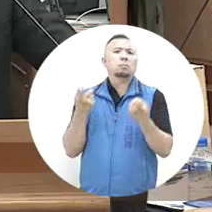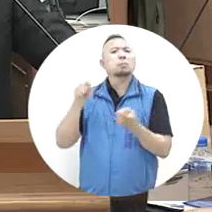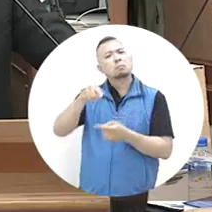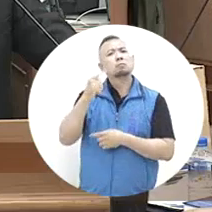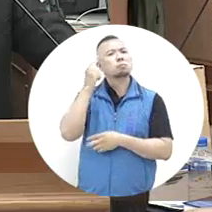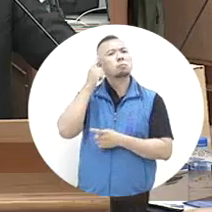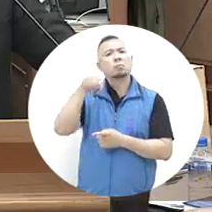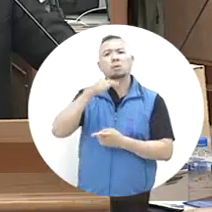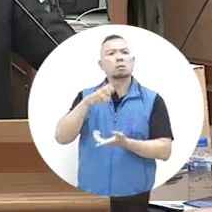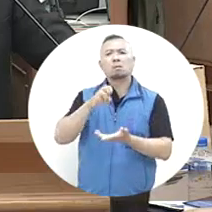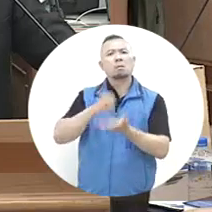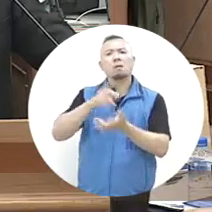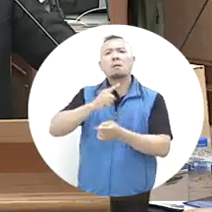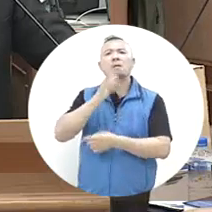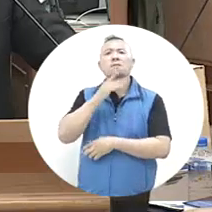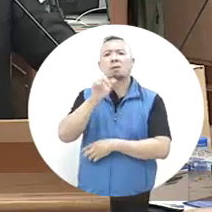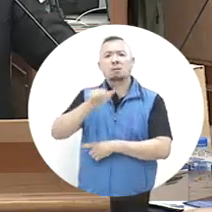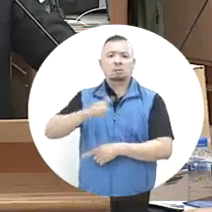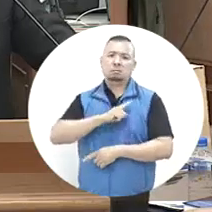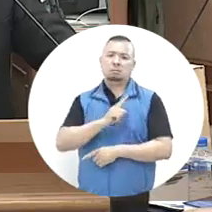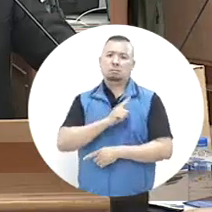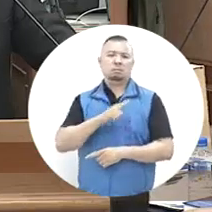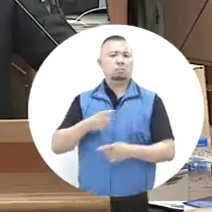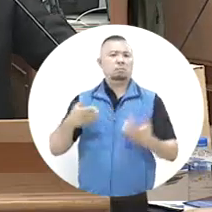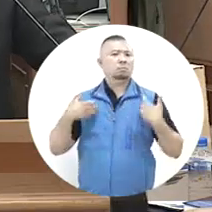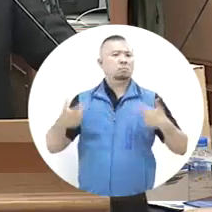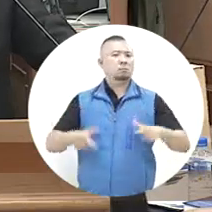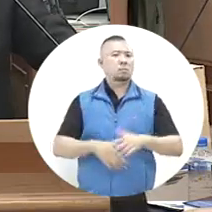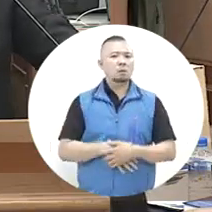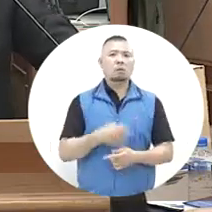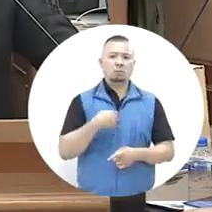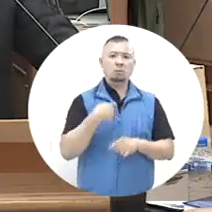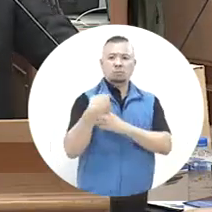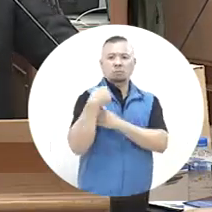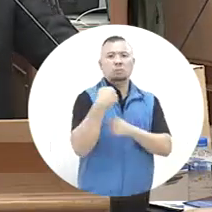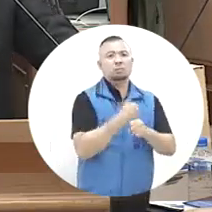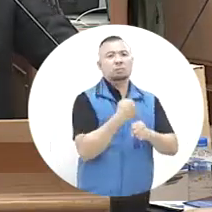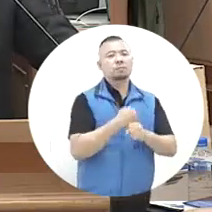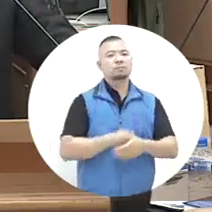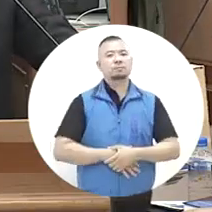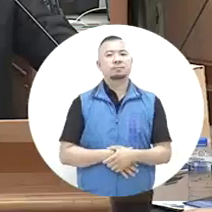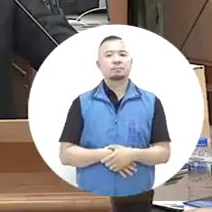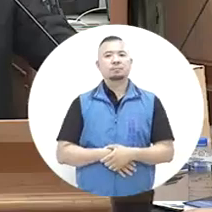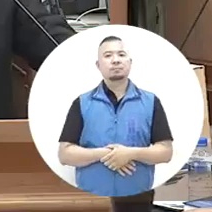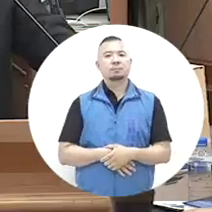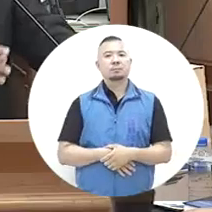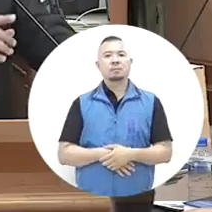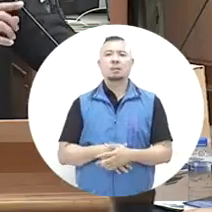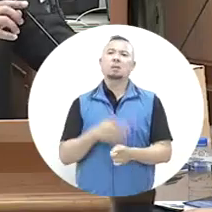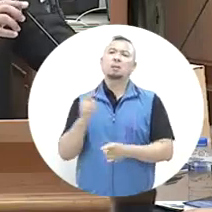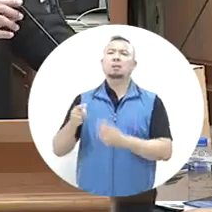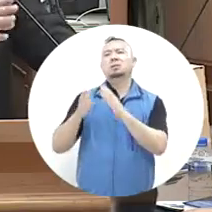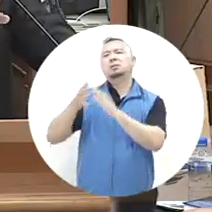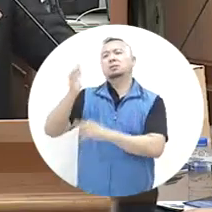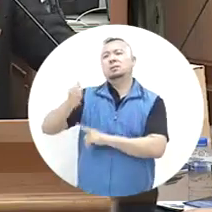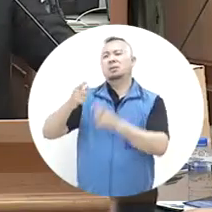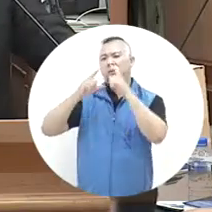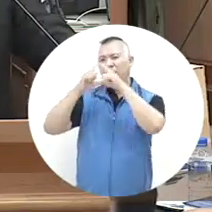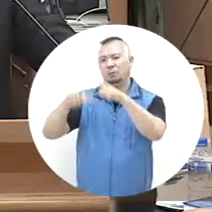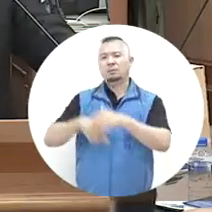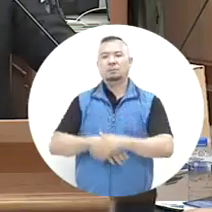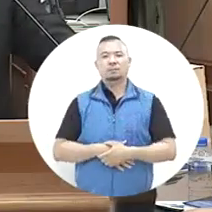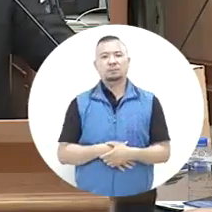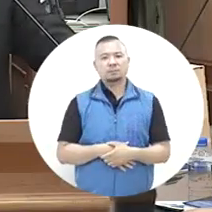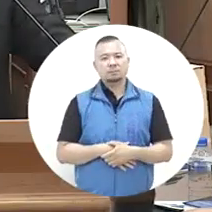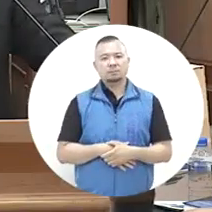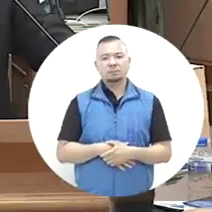事嘛。 我会努力做事啊。 不好意思，我想因为单位这边 让市长回答 了， 让市长回答这个核